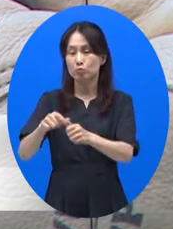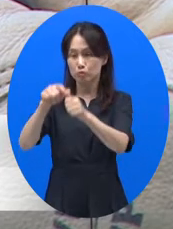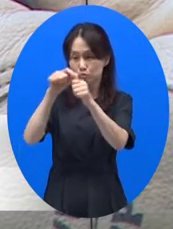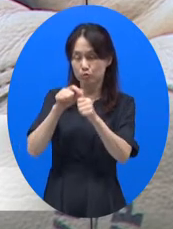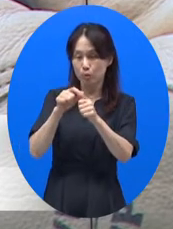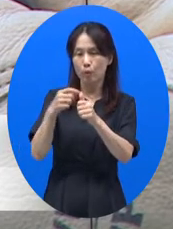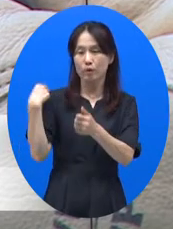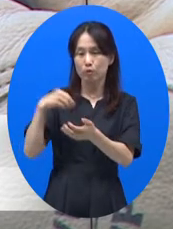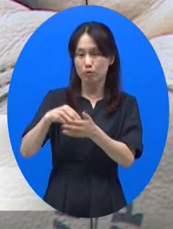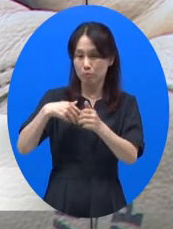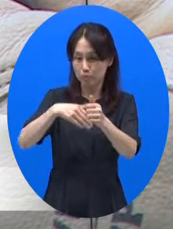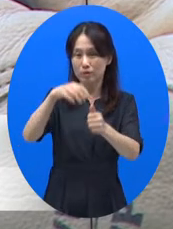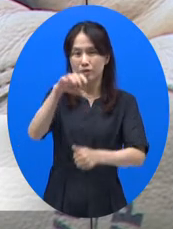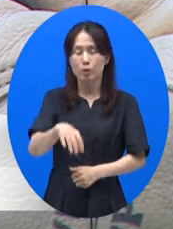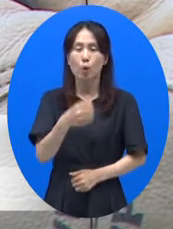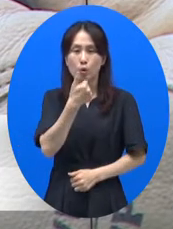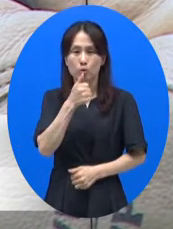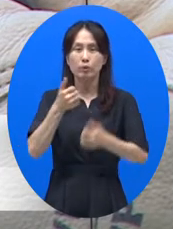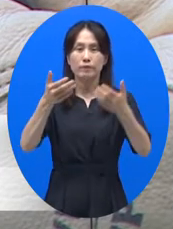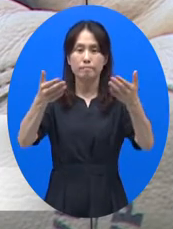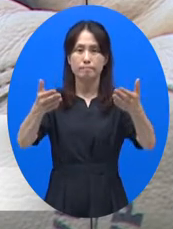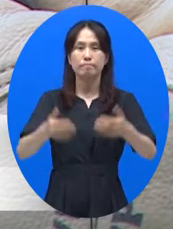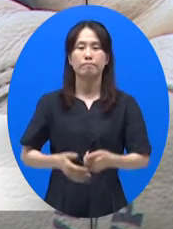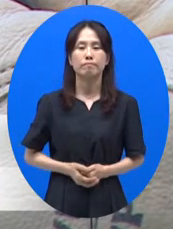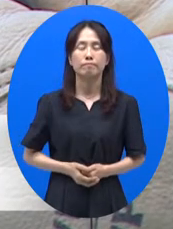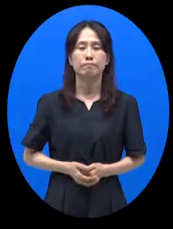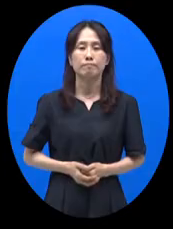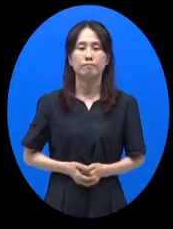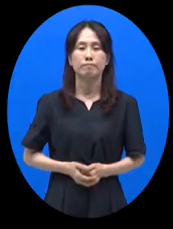방생 현장 의 미 술 비 기자가 동행했습니다